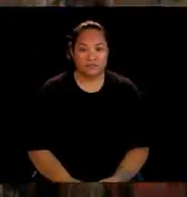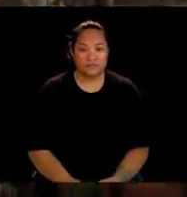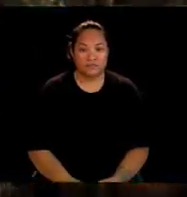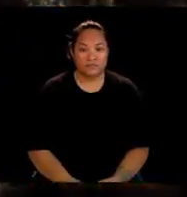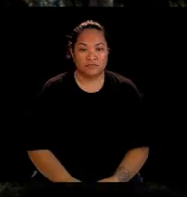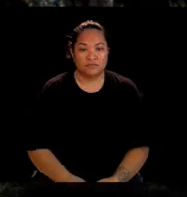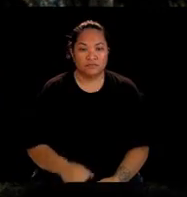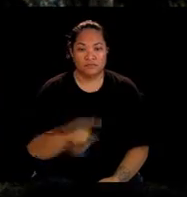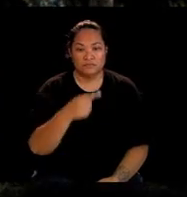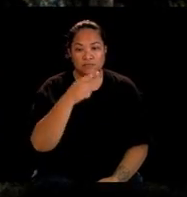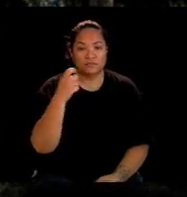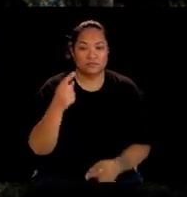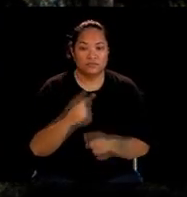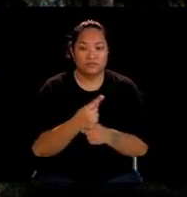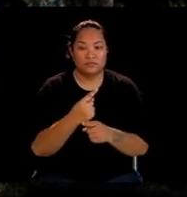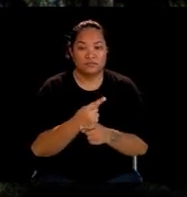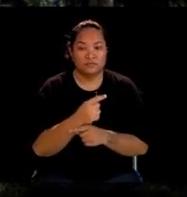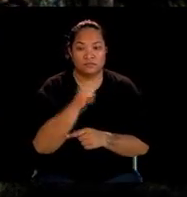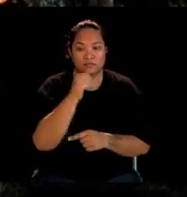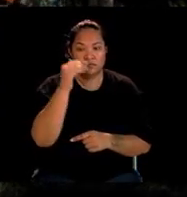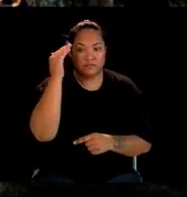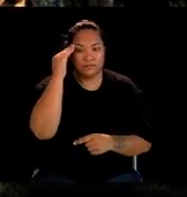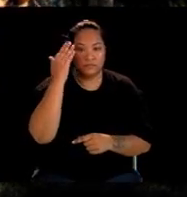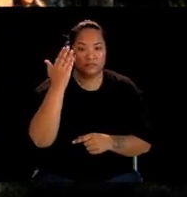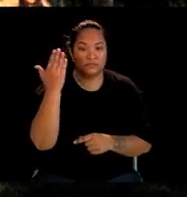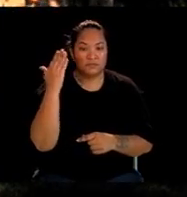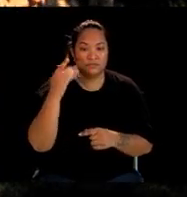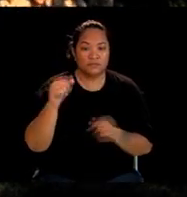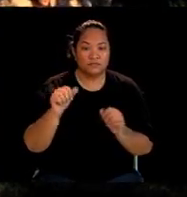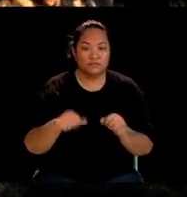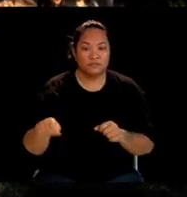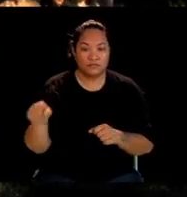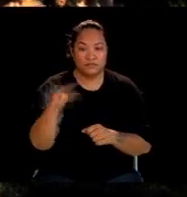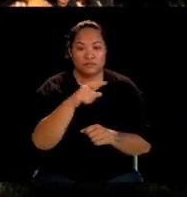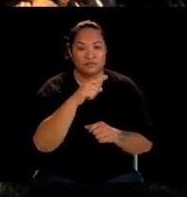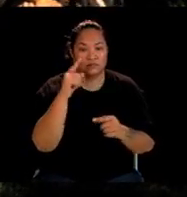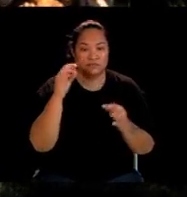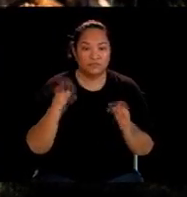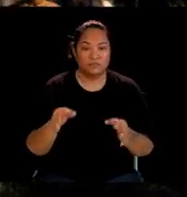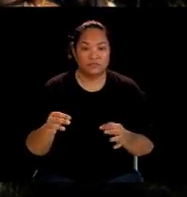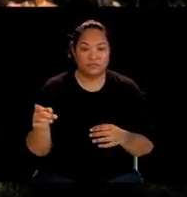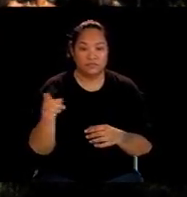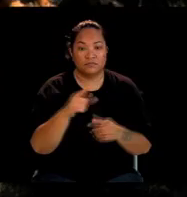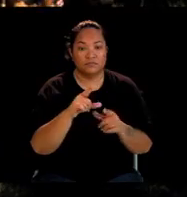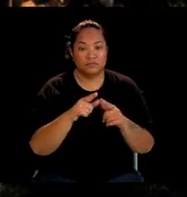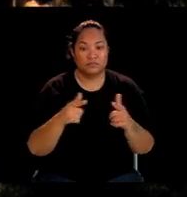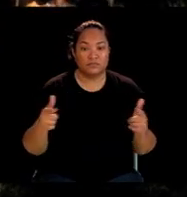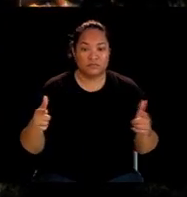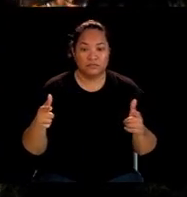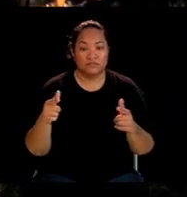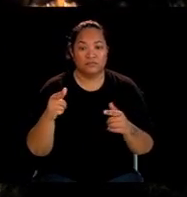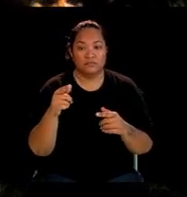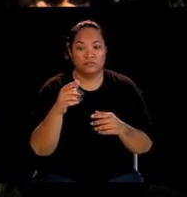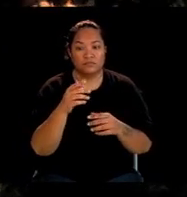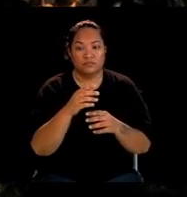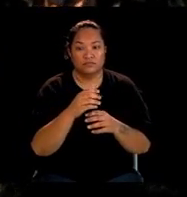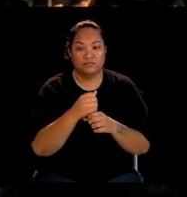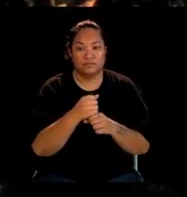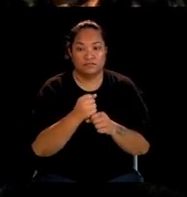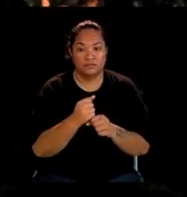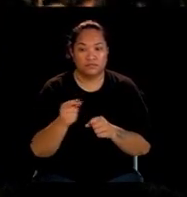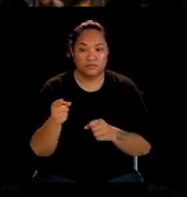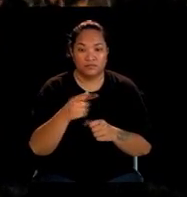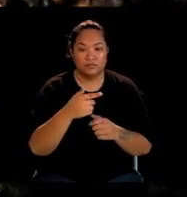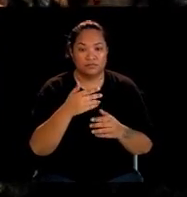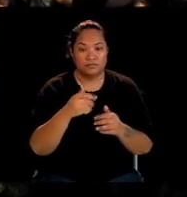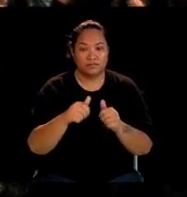Sa timatugi ifinalofan niha, sinya ha mataka tati ifinaposkuan niha, giisinangan dyan